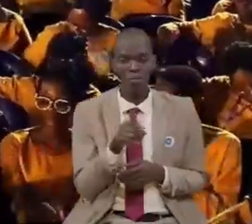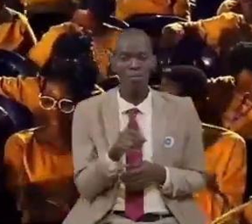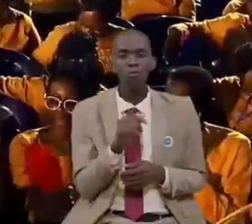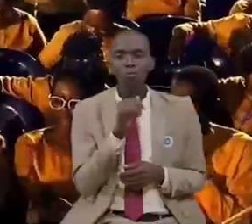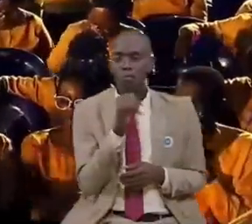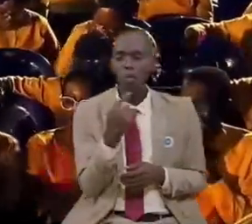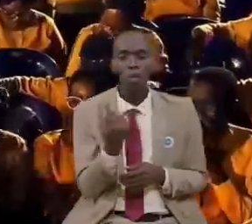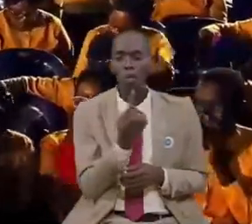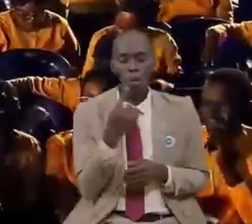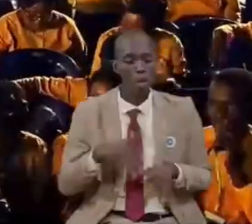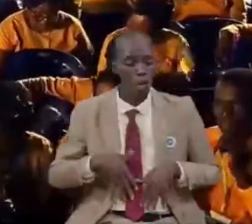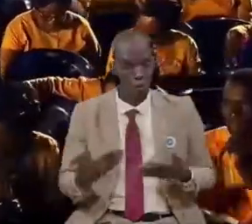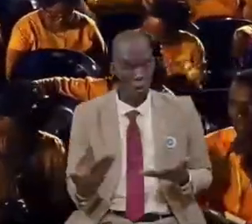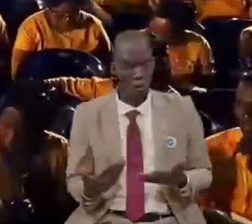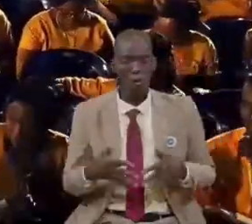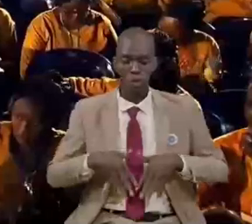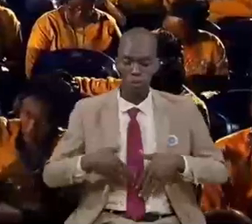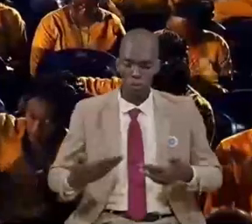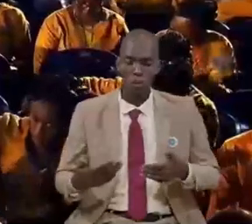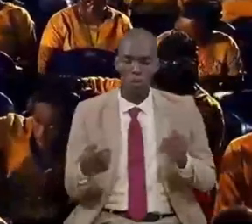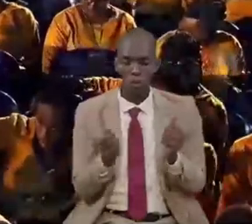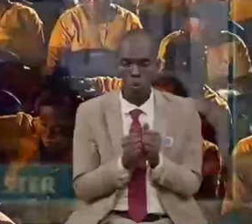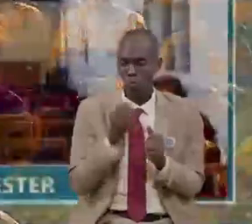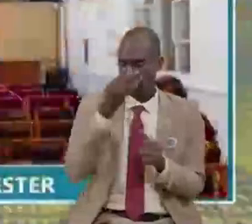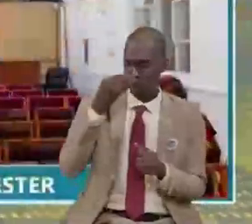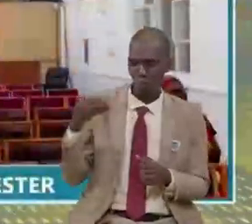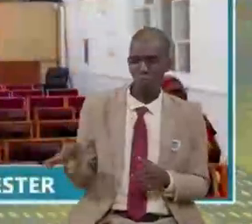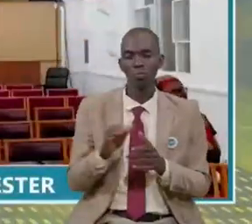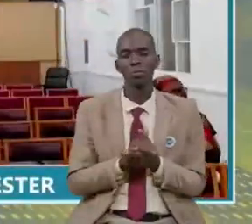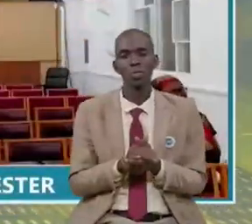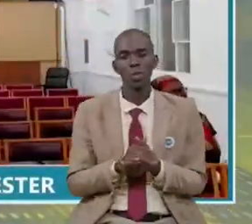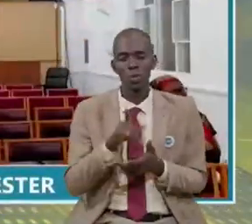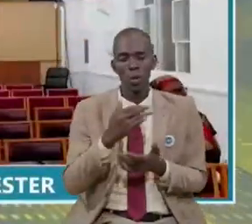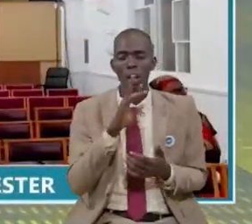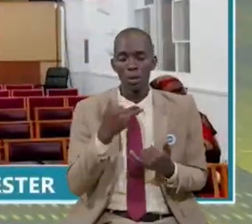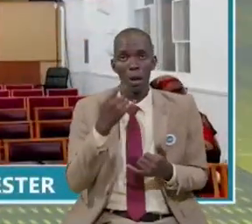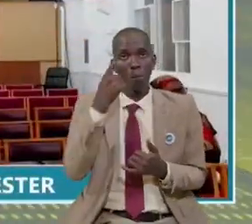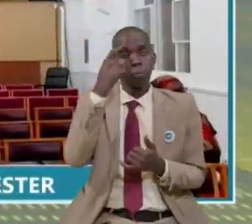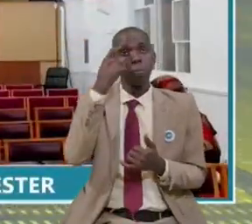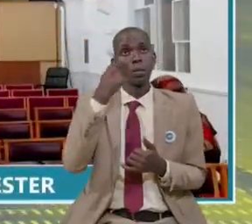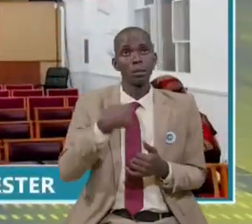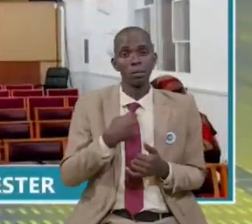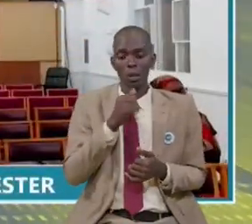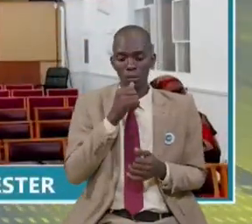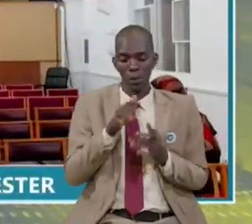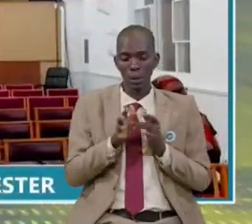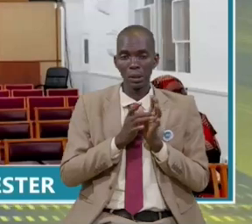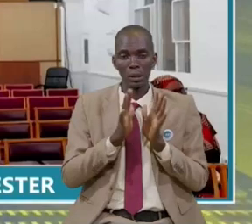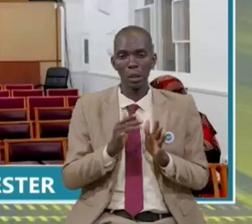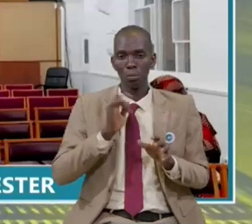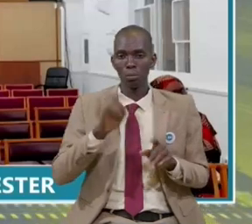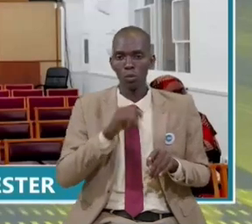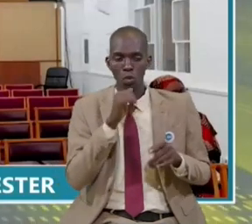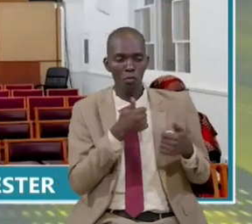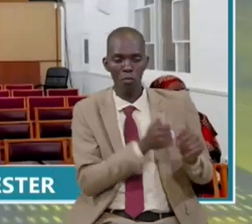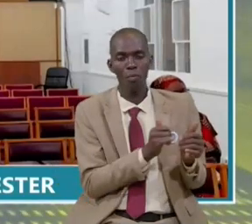les avoue, c'est-à-dire confesse et les délaisse. Vous êtes conscient maintenant qu'en tant qu'enfant de Dieu, vous n'allez plus